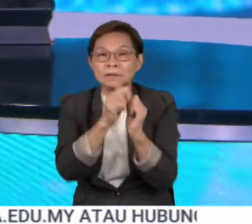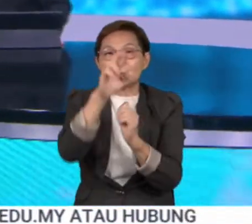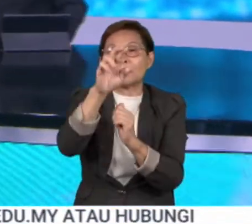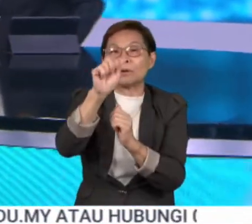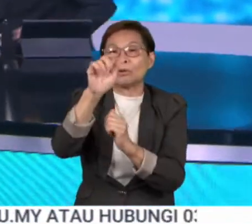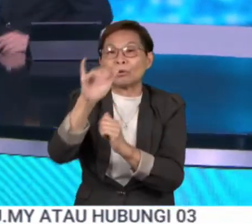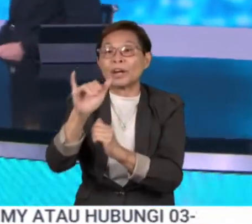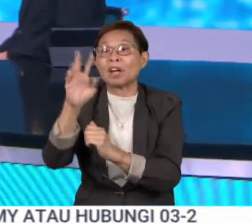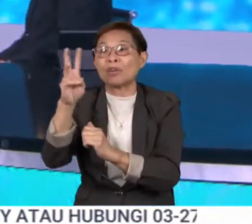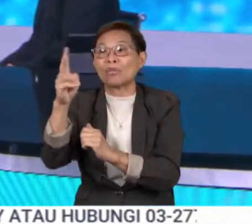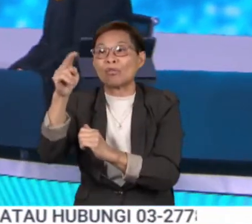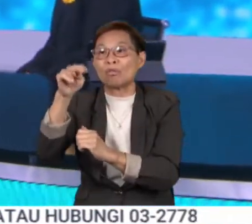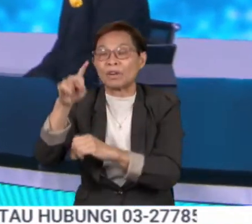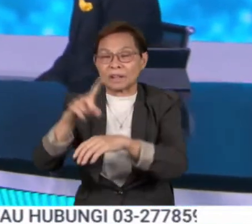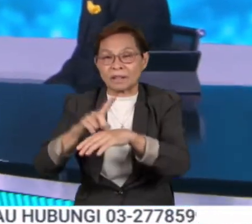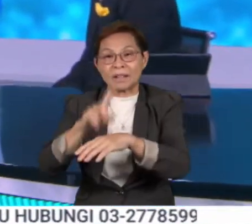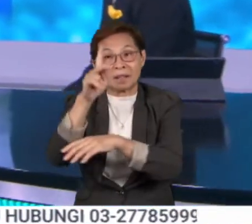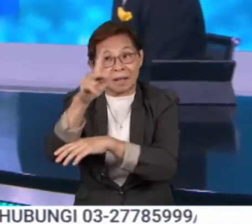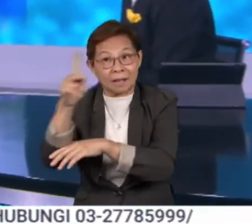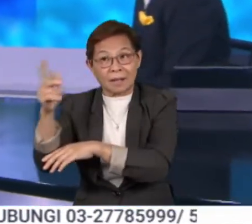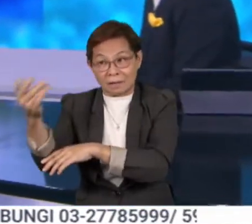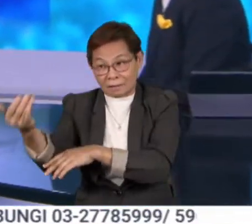Redwin.